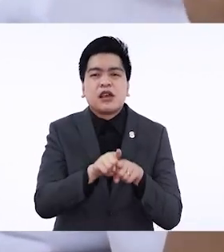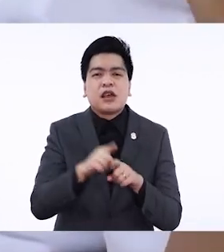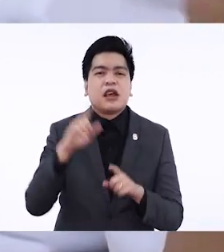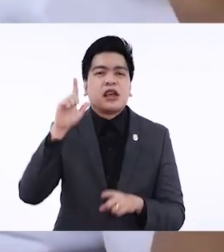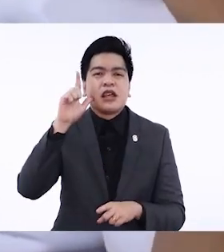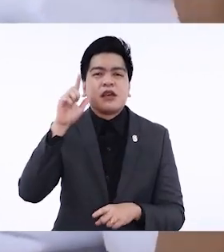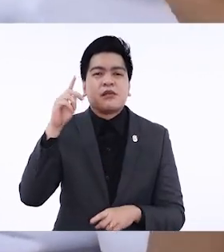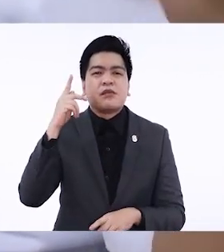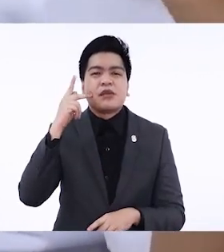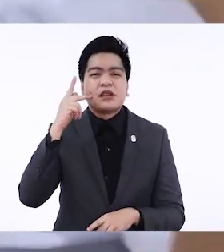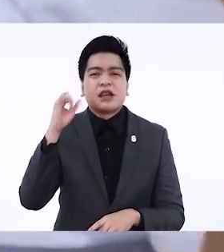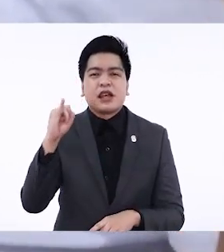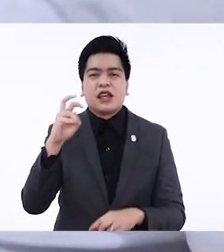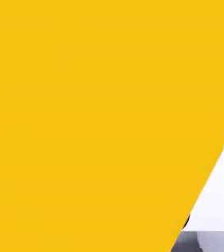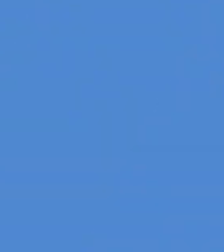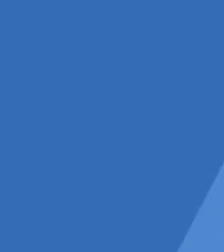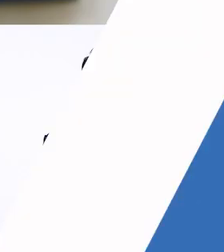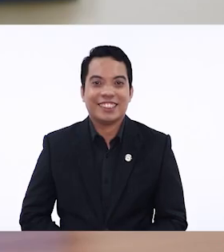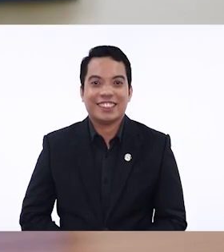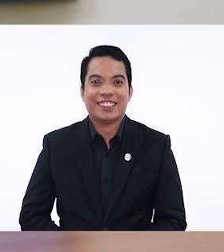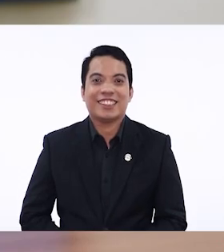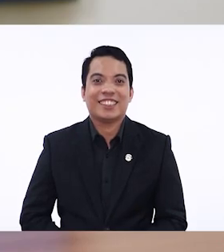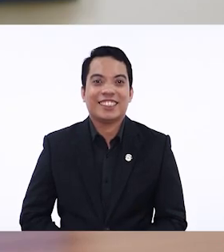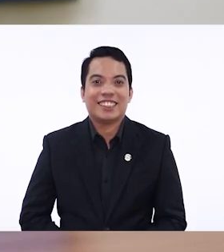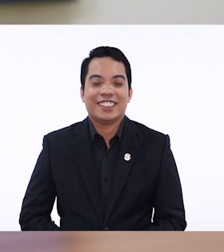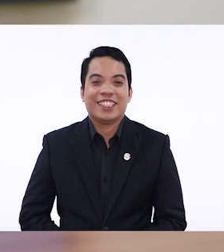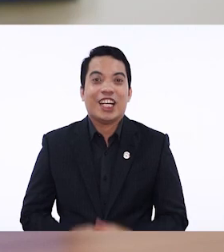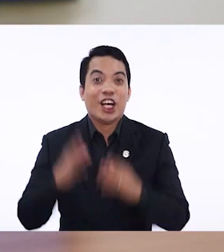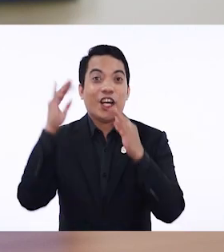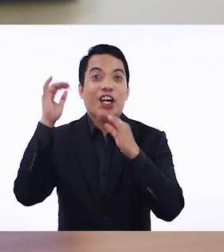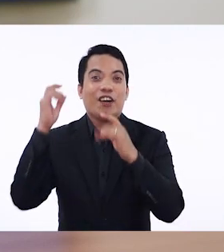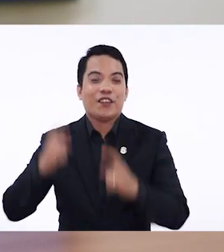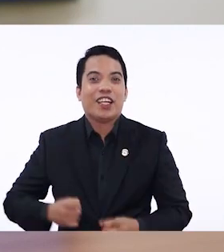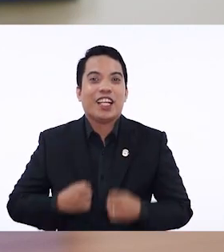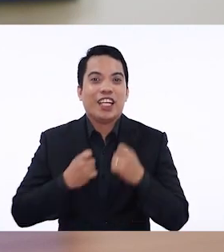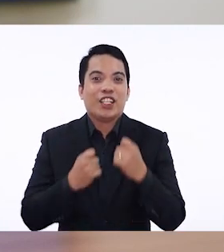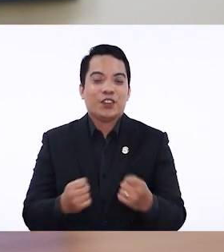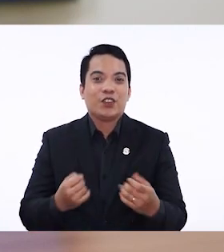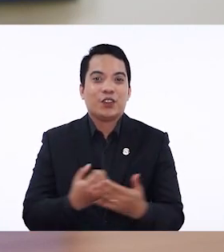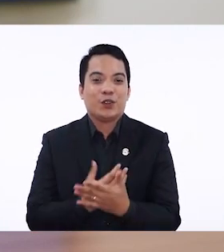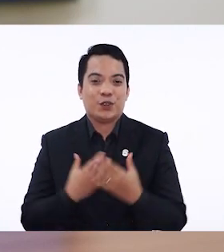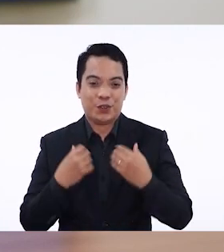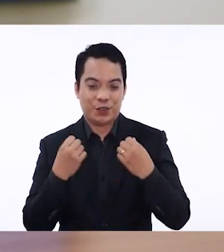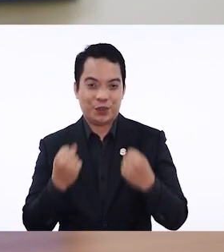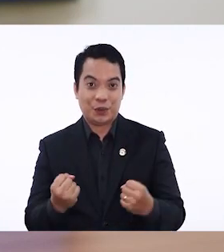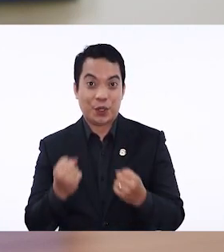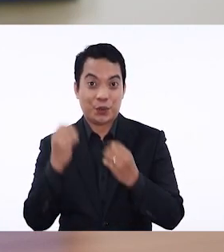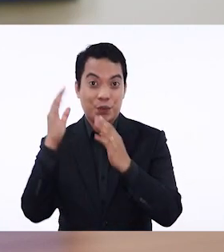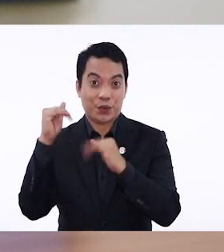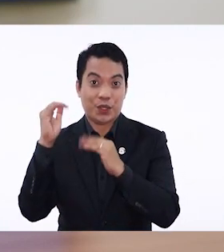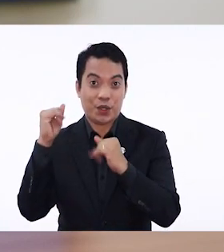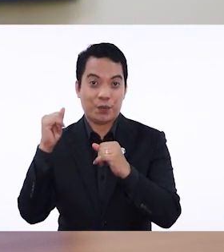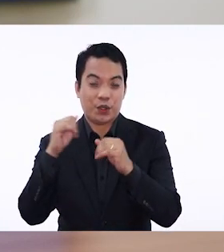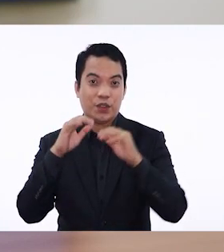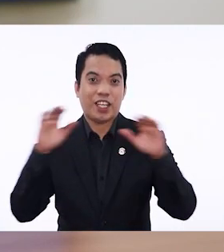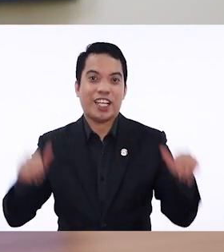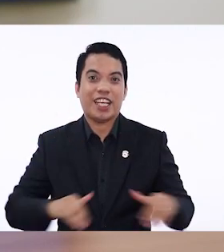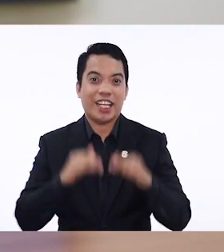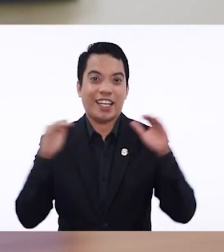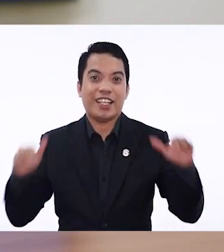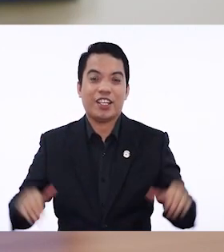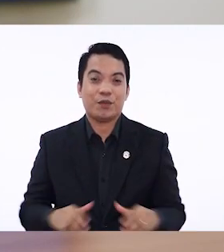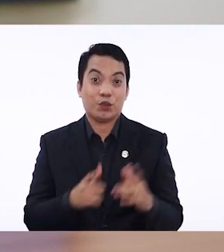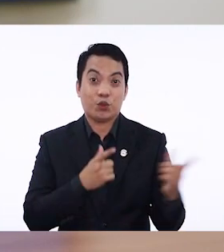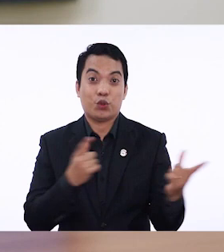sa Iglesia ni Cristo News Network. Naway nabigyan kayo ng panibagong lakas at pag-asa sa mga aktibidad